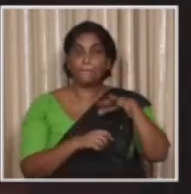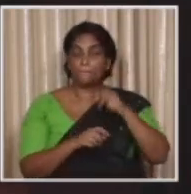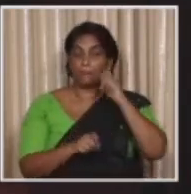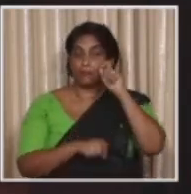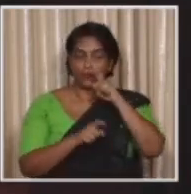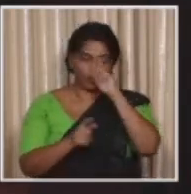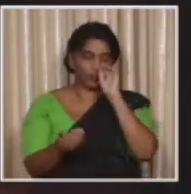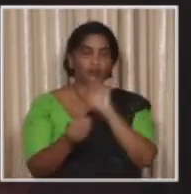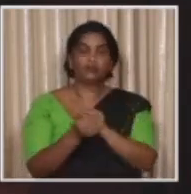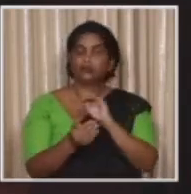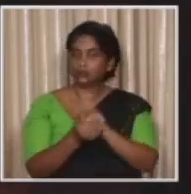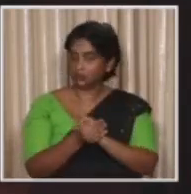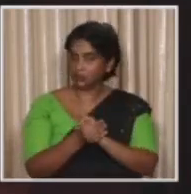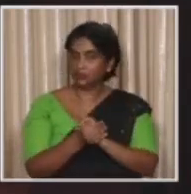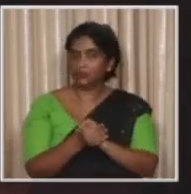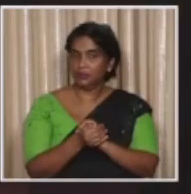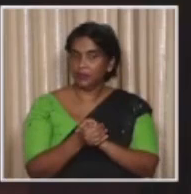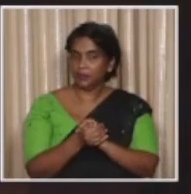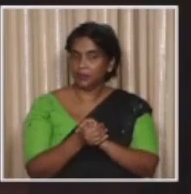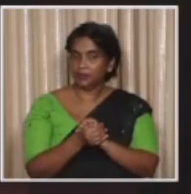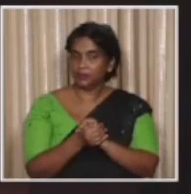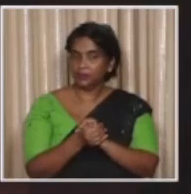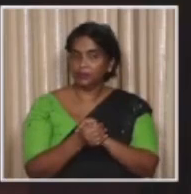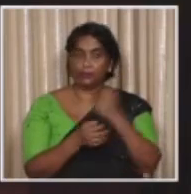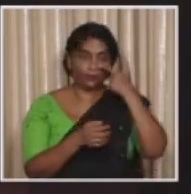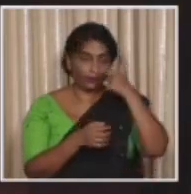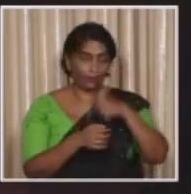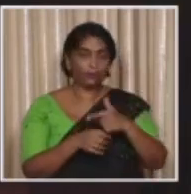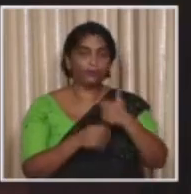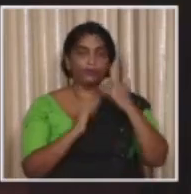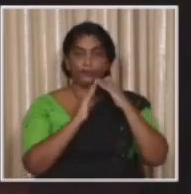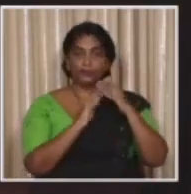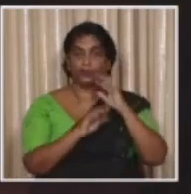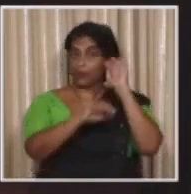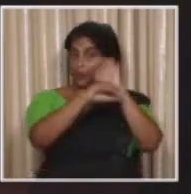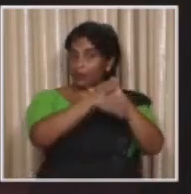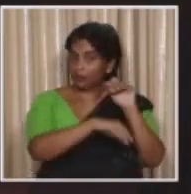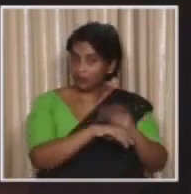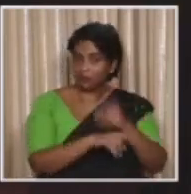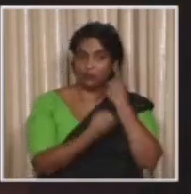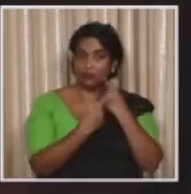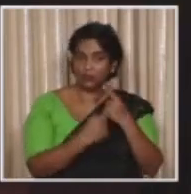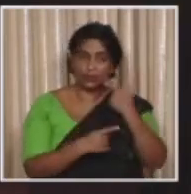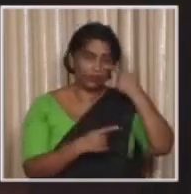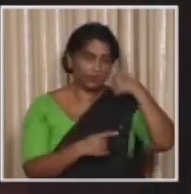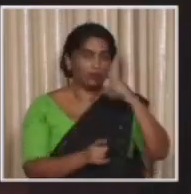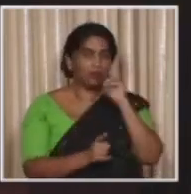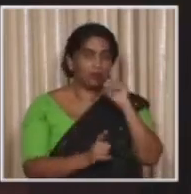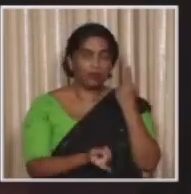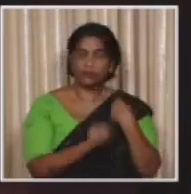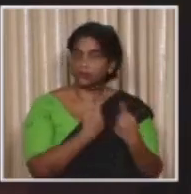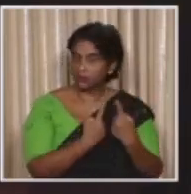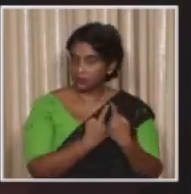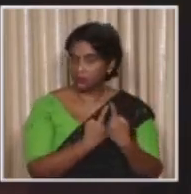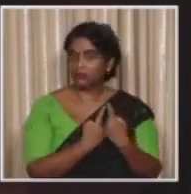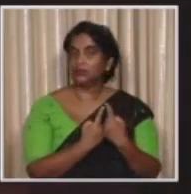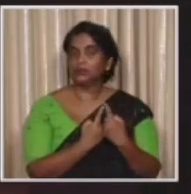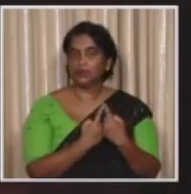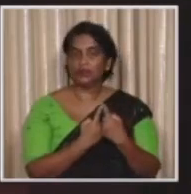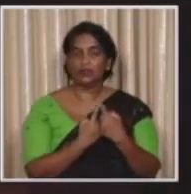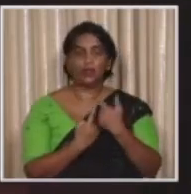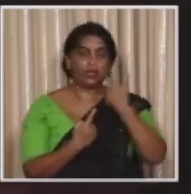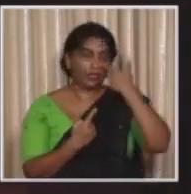පාරිභෝගිකයන් ආරක්ෂා කිරීම සඳහා ඉන්ධන පිරුම්හල් වැටලීම ඉන්ධන සාම්පල් පරීක්ෂාව